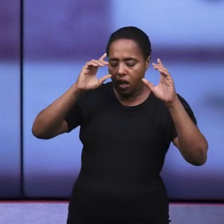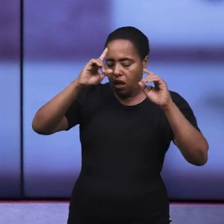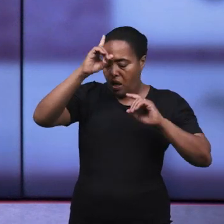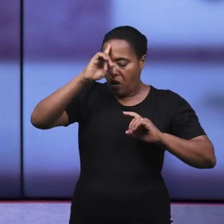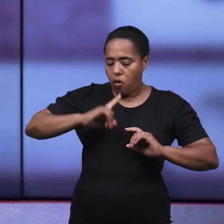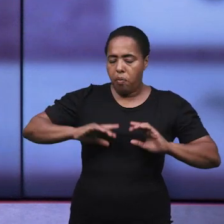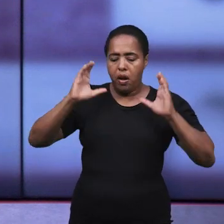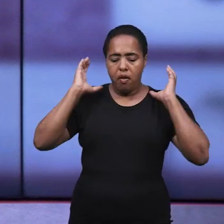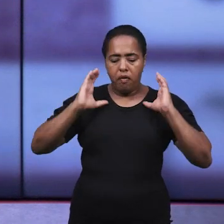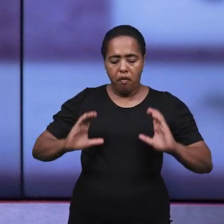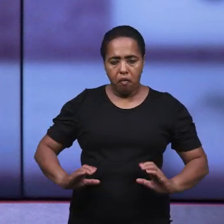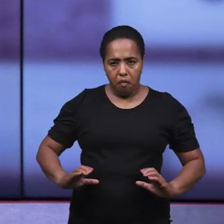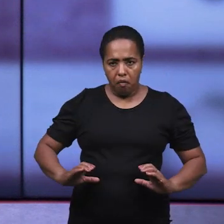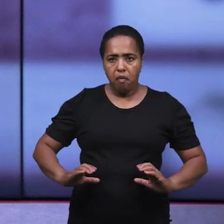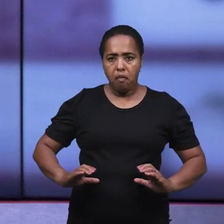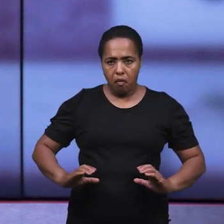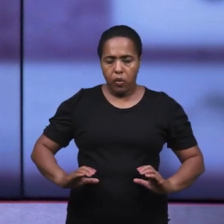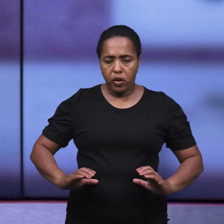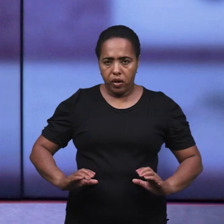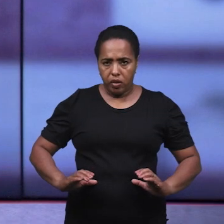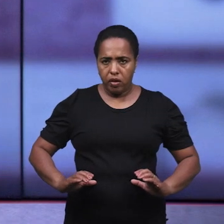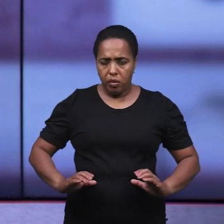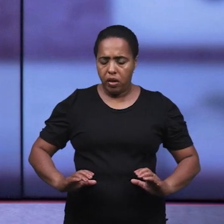caractère. Nous,